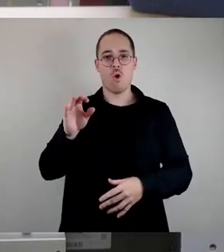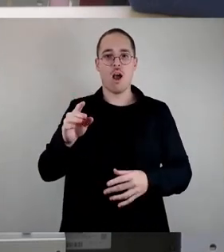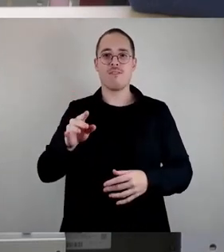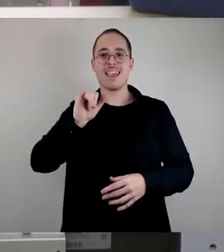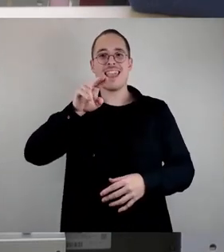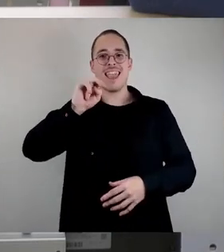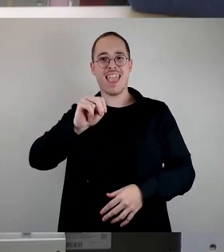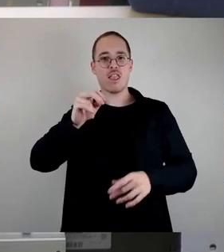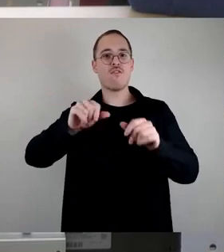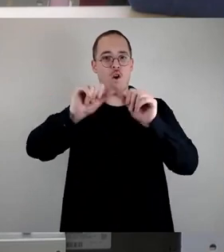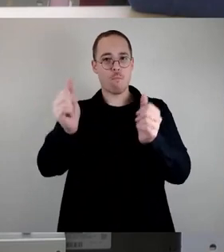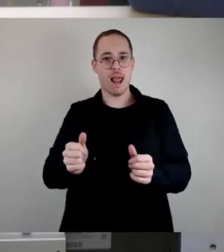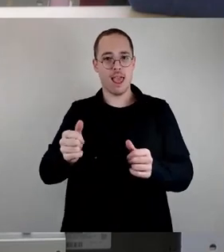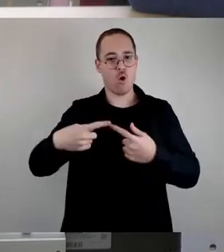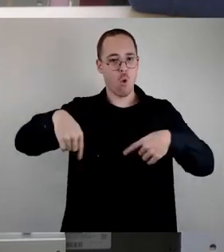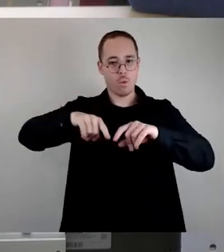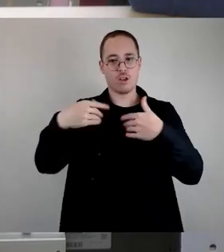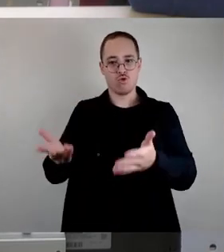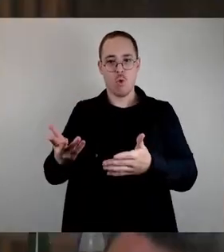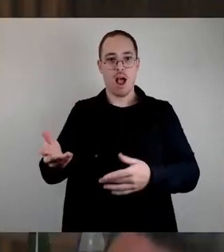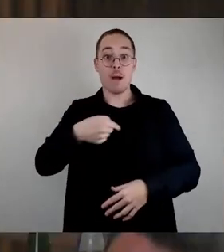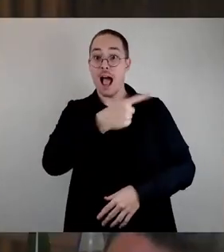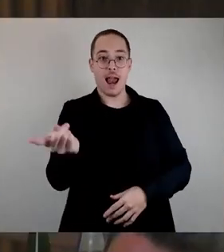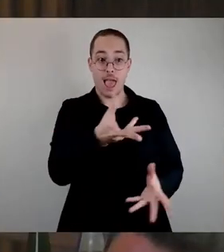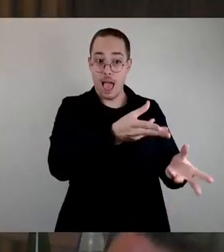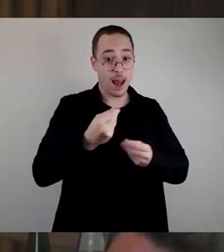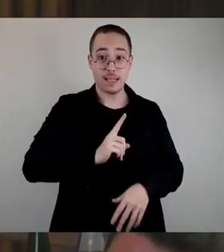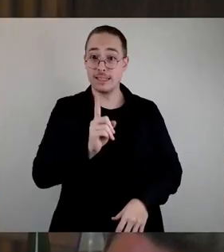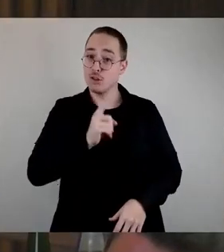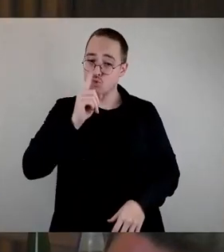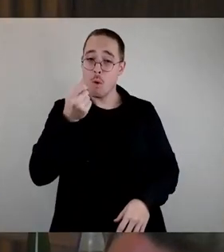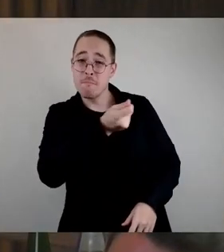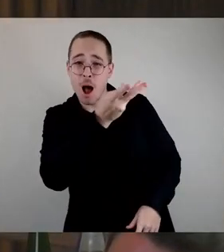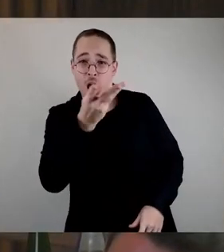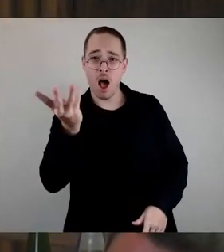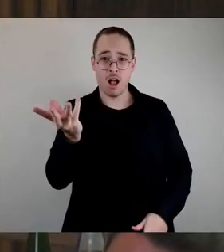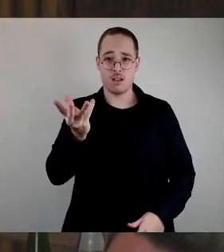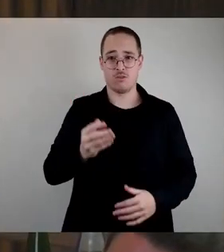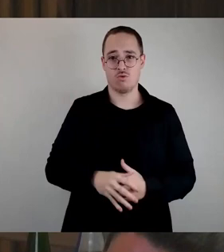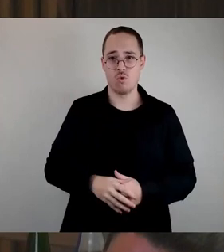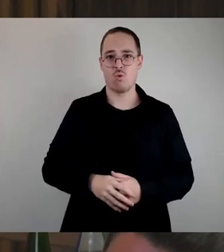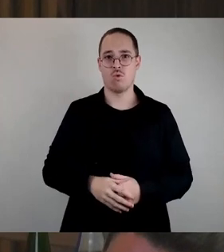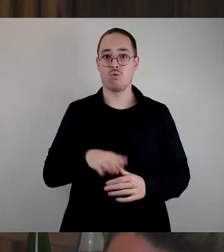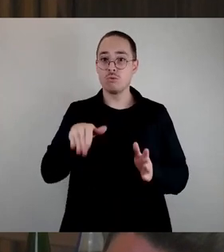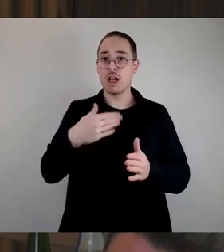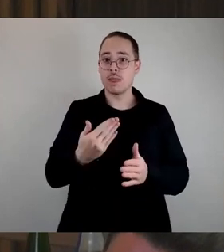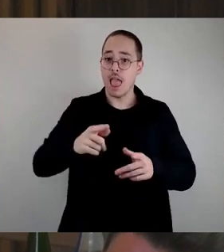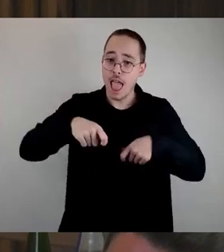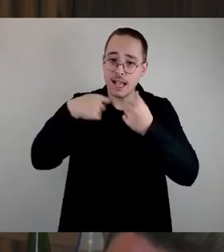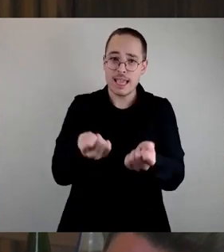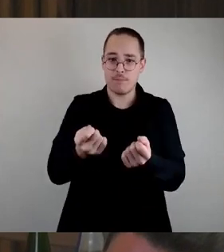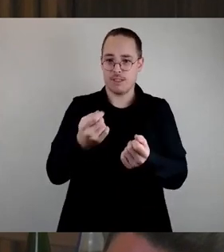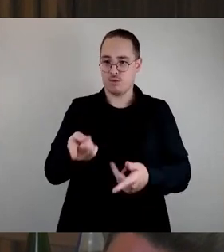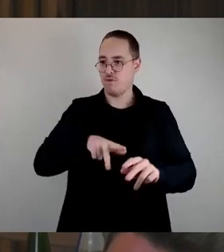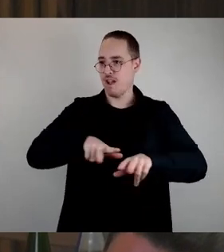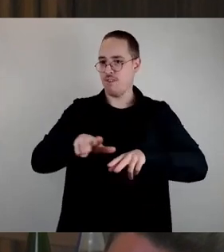alle Stadträte die Möglichkeit haben, teilzunehmen, um dann, ohne dass die Ergebnisse, die von der Verwaltung dort zwischenzeitlich immer